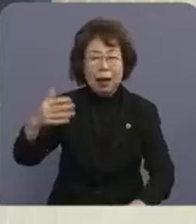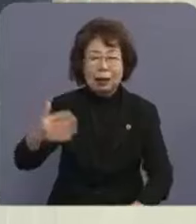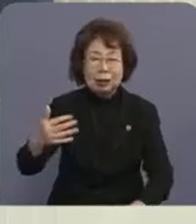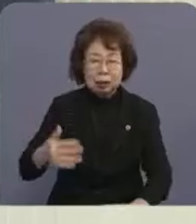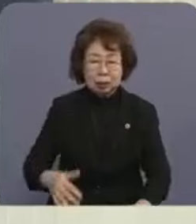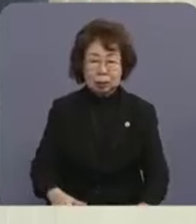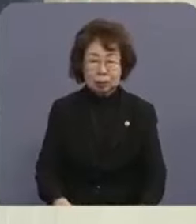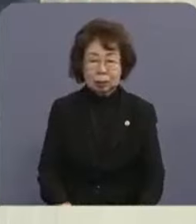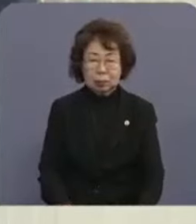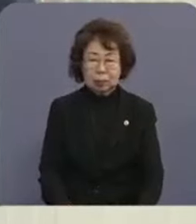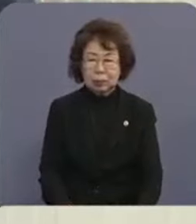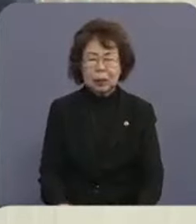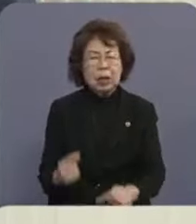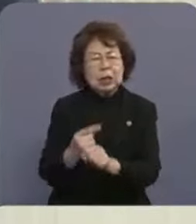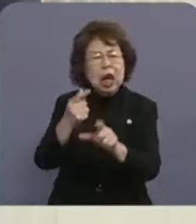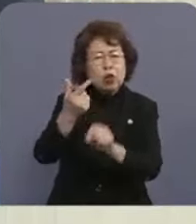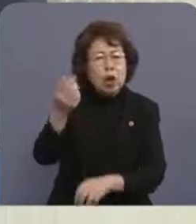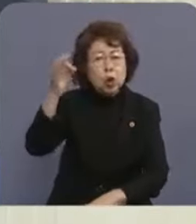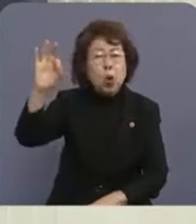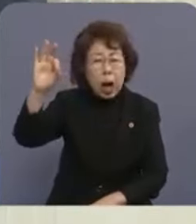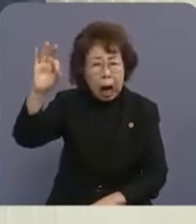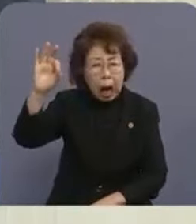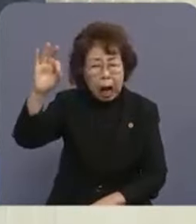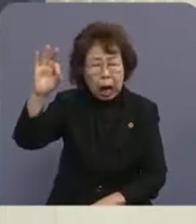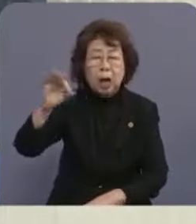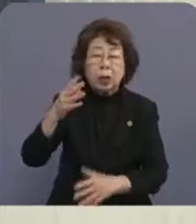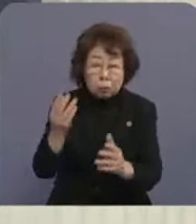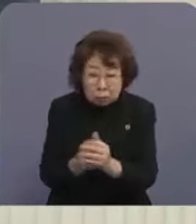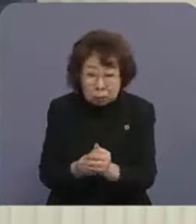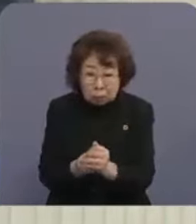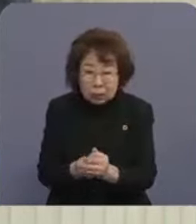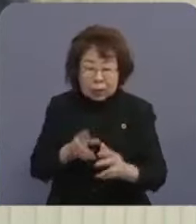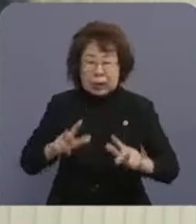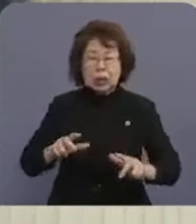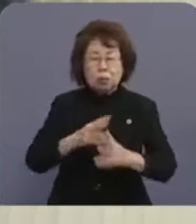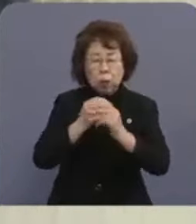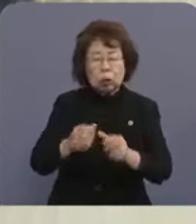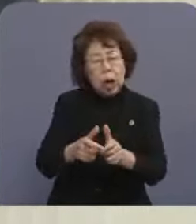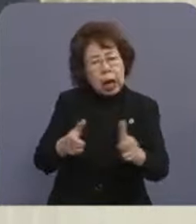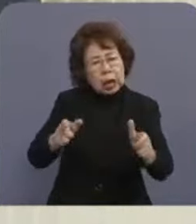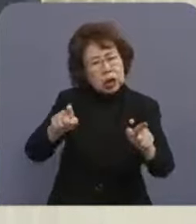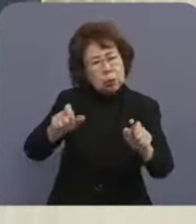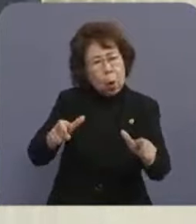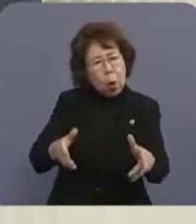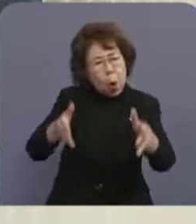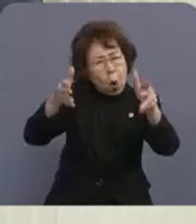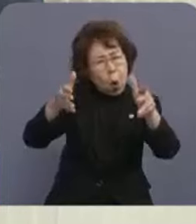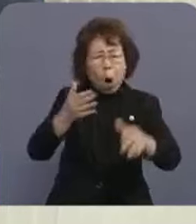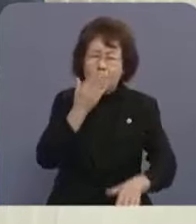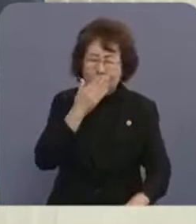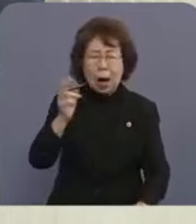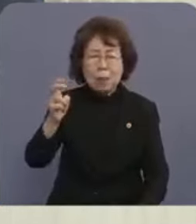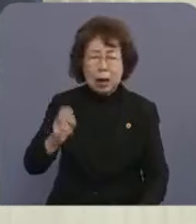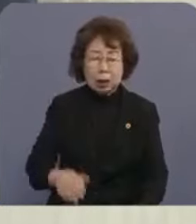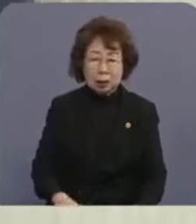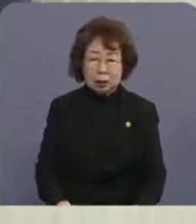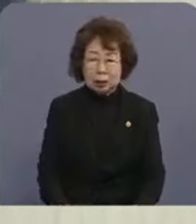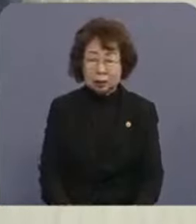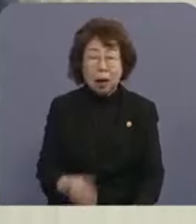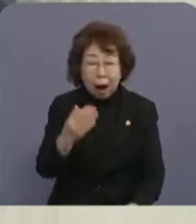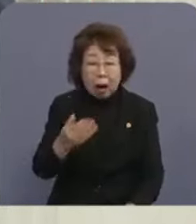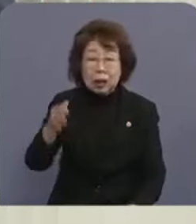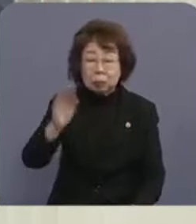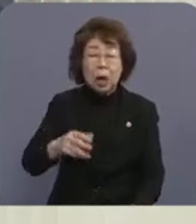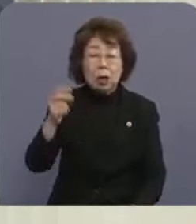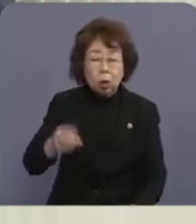않았습니다. 지난해 6월 통과된 건축 심의안대로라면 지금쯤 지상 15층까지는 올라와 있어야 합니다. 하지만